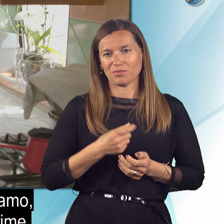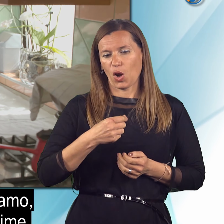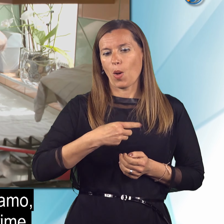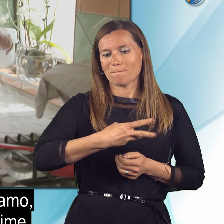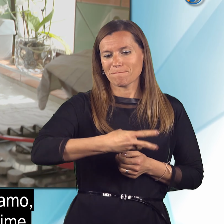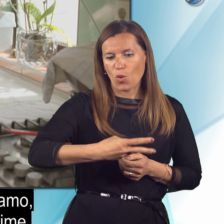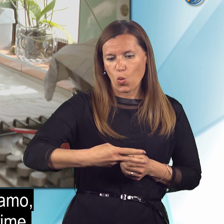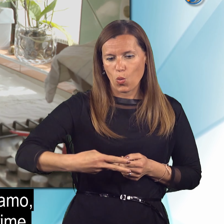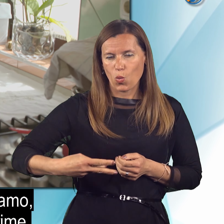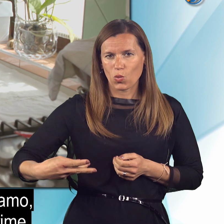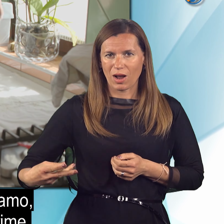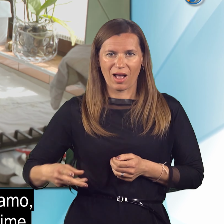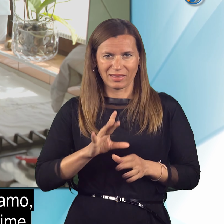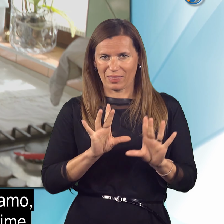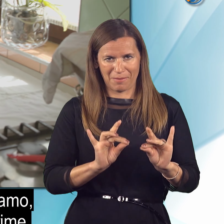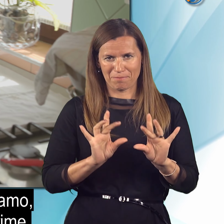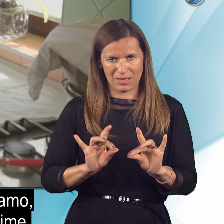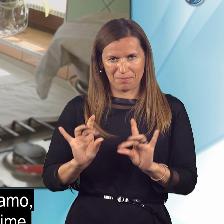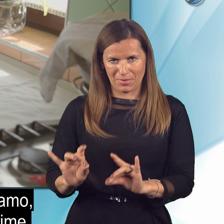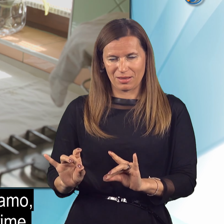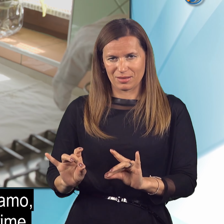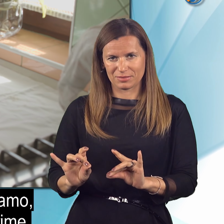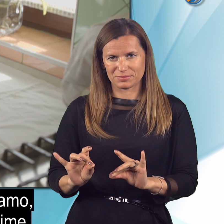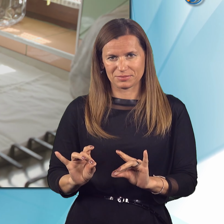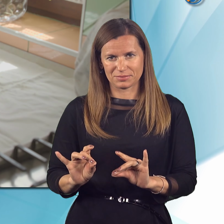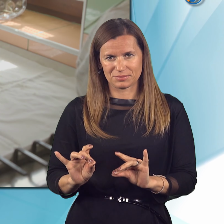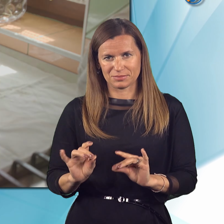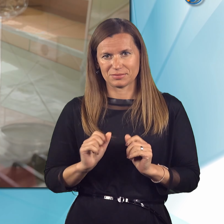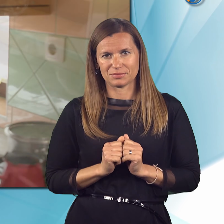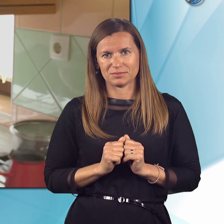Malo pomokamo, da se nam ne sprime.